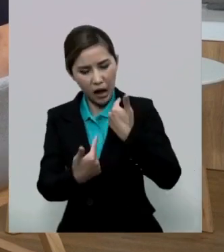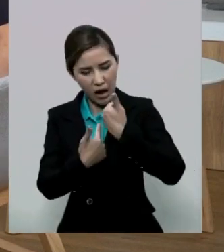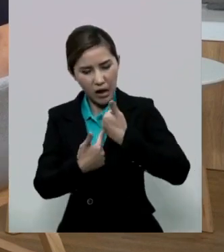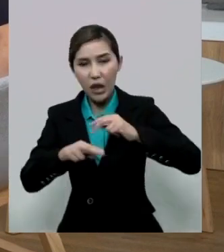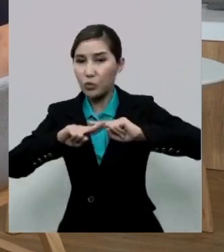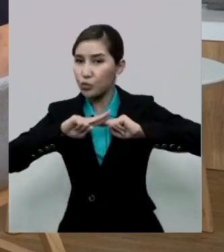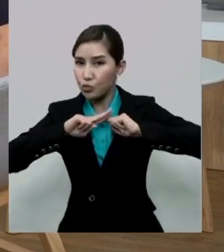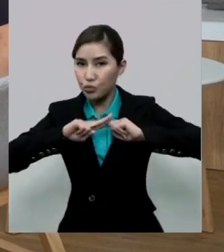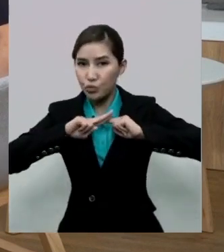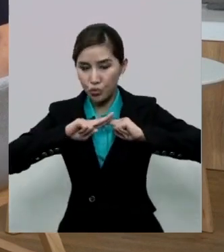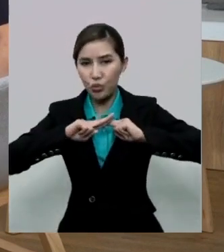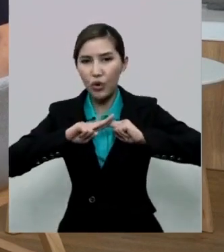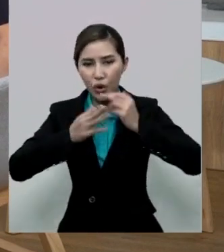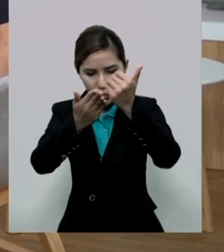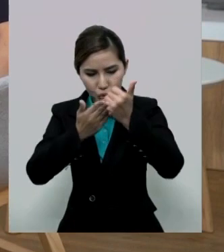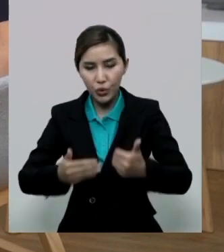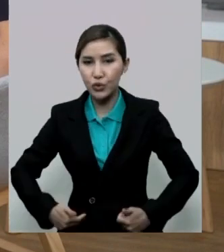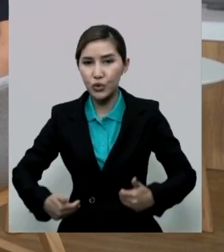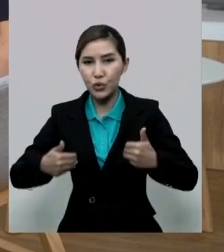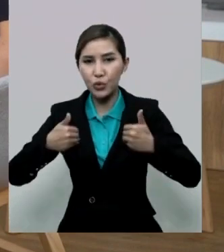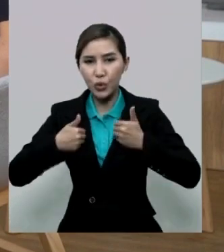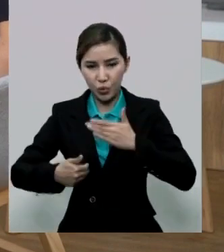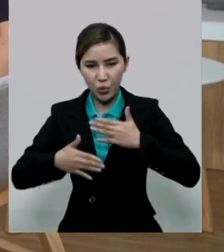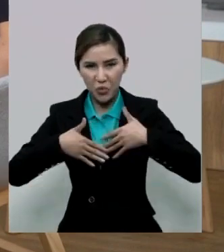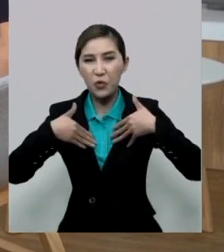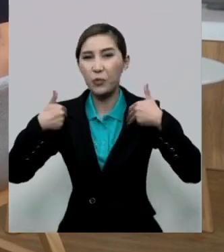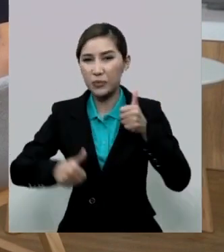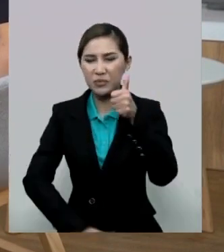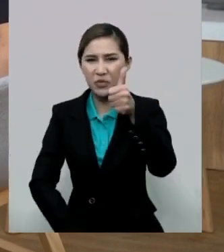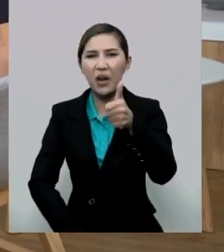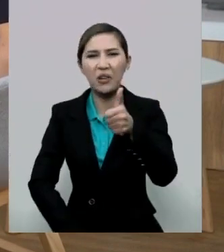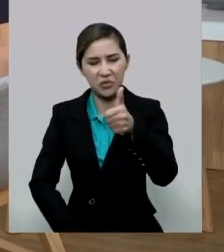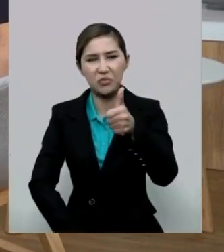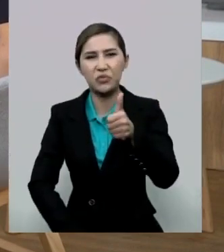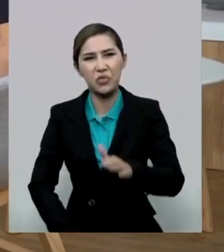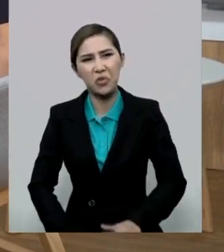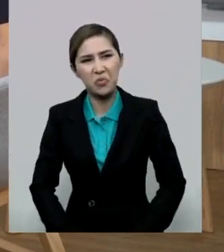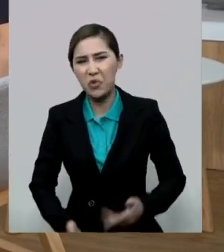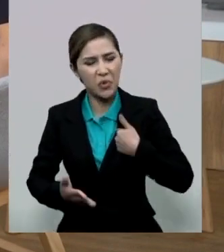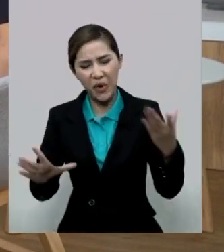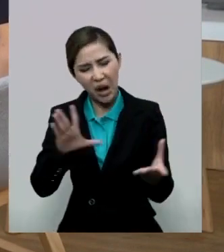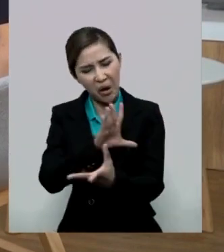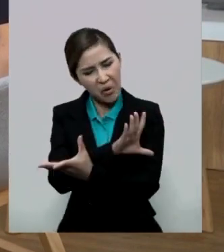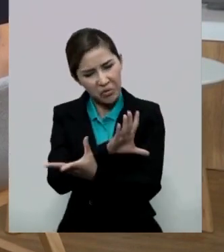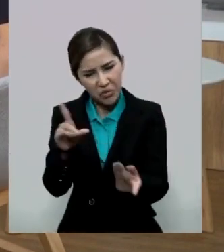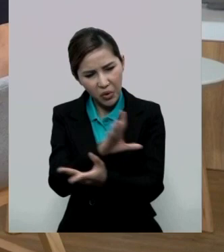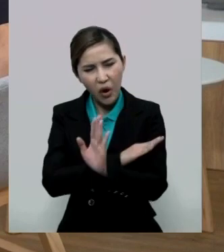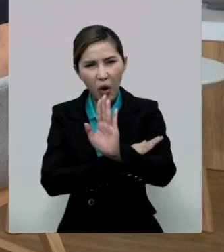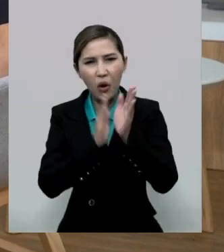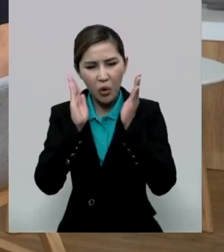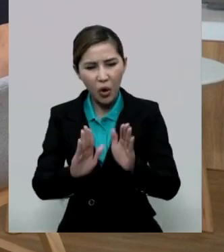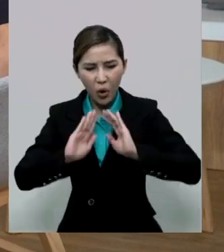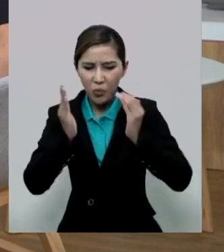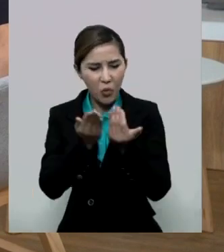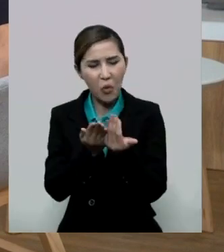สามารถเลี้ยงตัวเองได้แล้วก็ทำให้ในชีวิตแต่ละวันของเราแบบมีความสุขได้ครับโดยที่ไม่ต้องเป็นภาระของสังคมแล้วก็เป็นภ